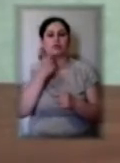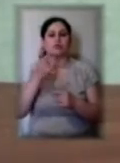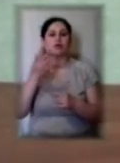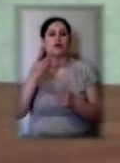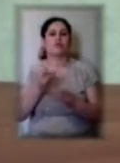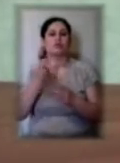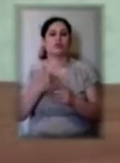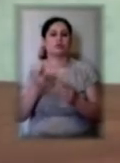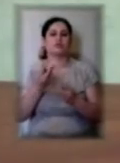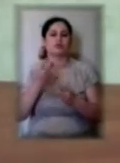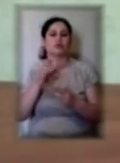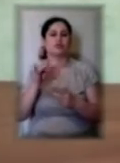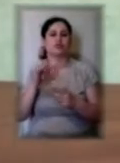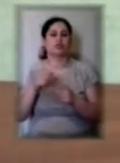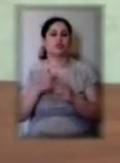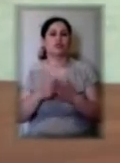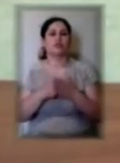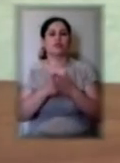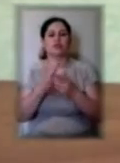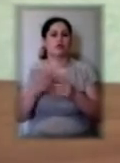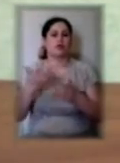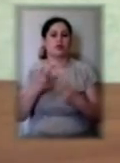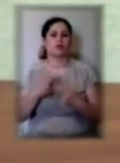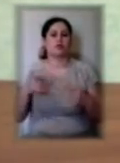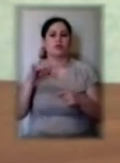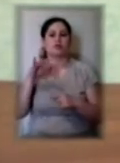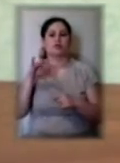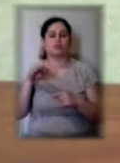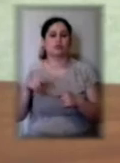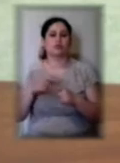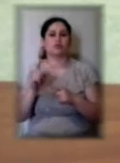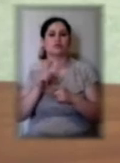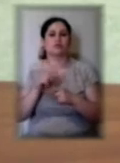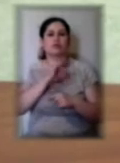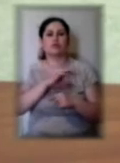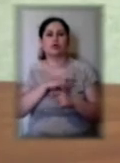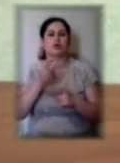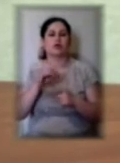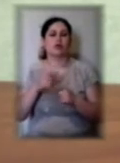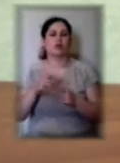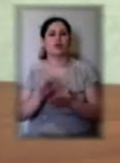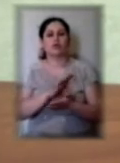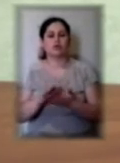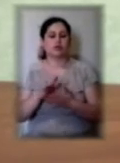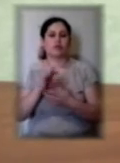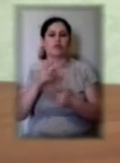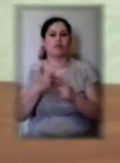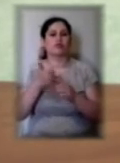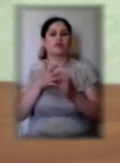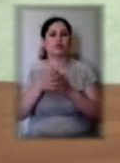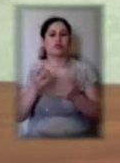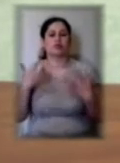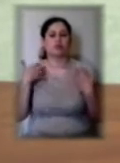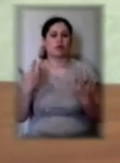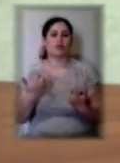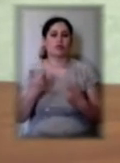свічкам можна досягати абсолютно різних результатів. Свічки використовуються для очищення. Вони добре впливають на здоров'я. І